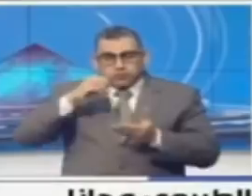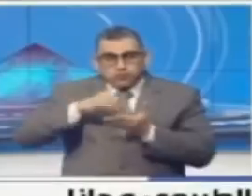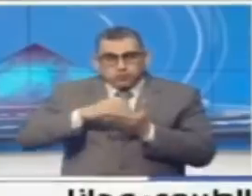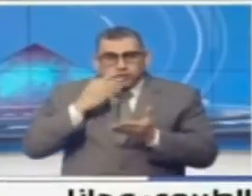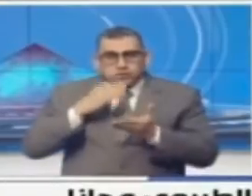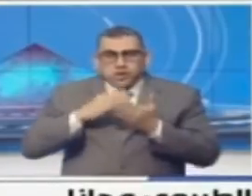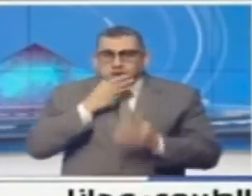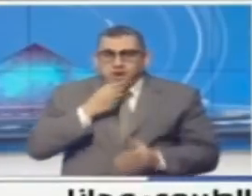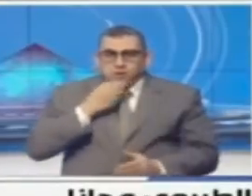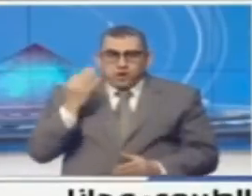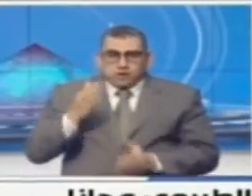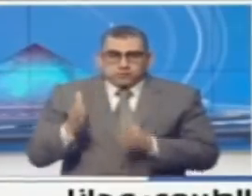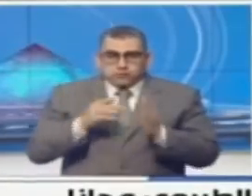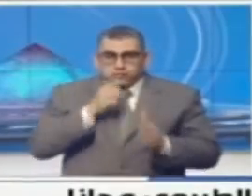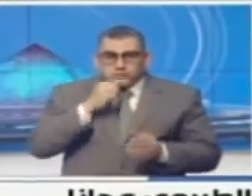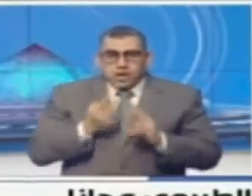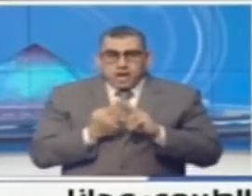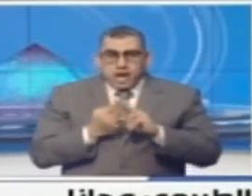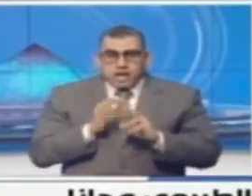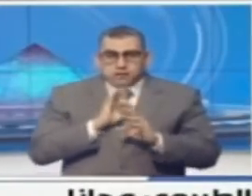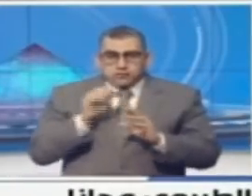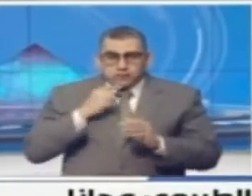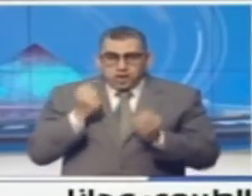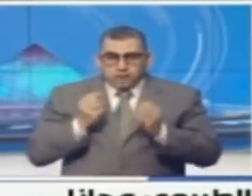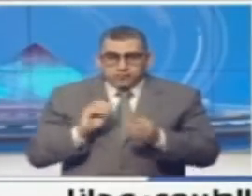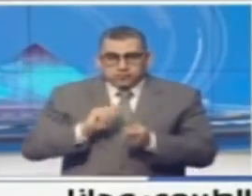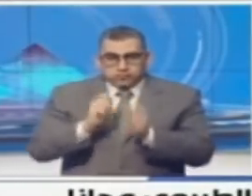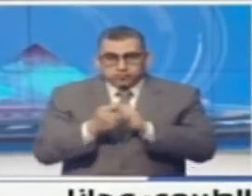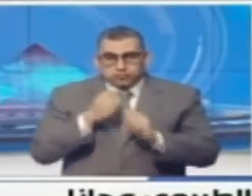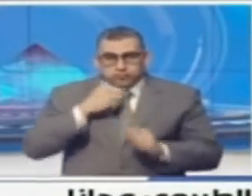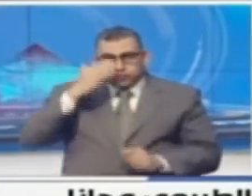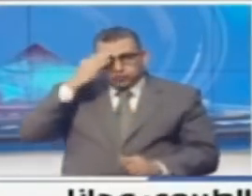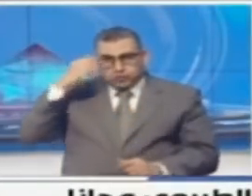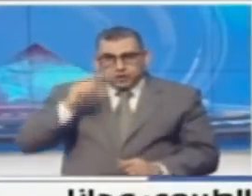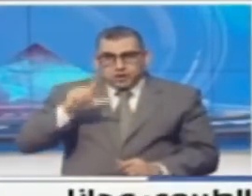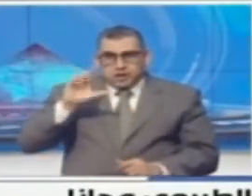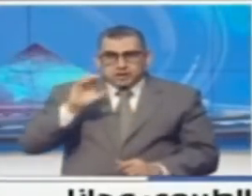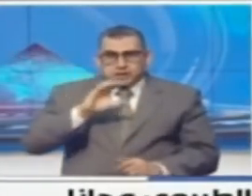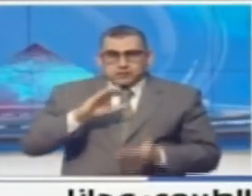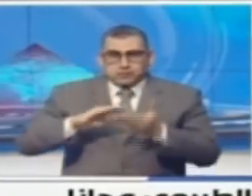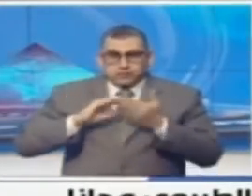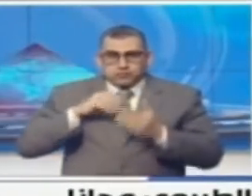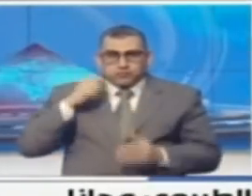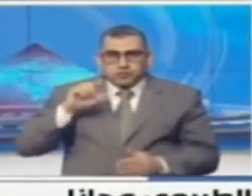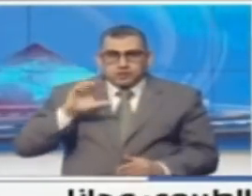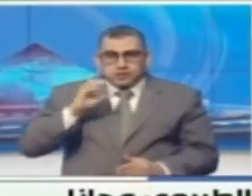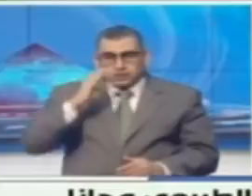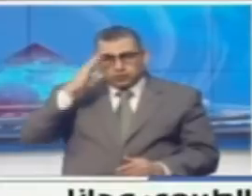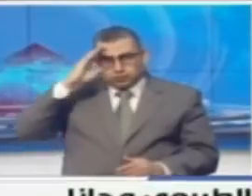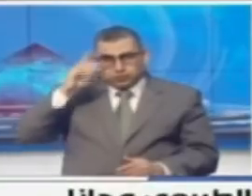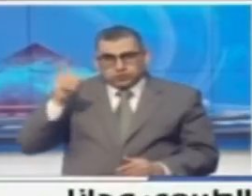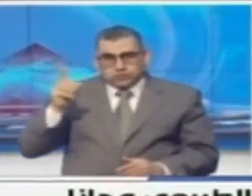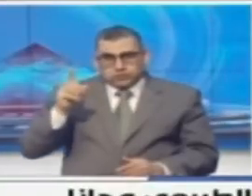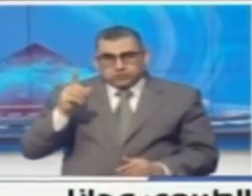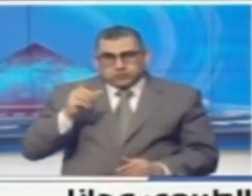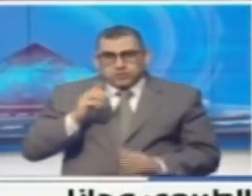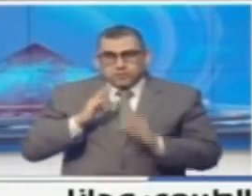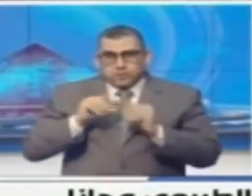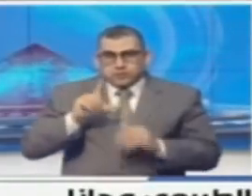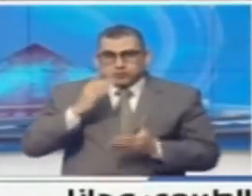خالص. كركب الغاز الطبيعي في مبادرة السيد الرئيس عبد الفتاح السيسي رئيس